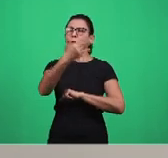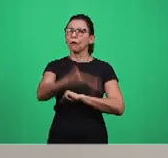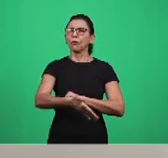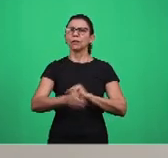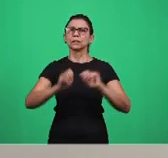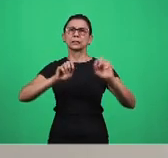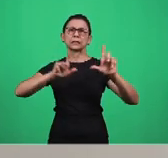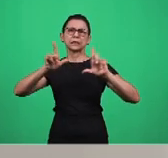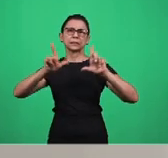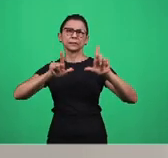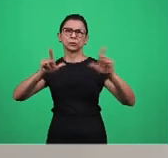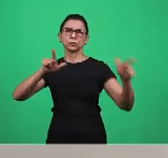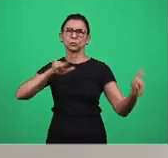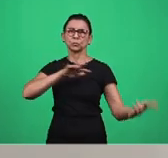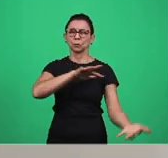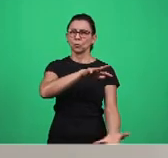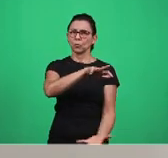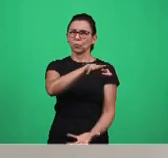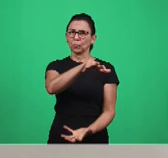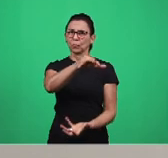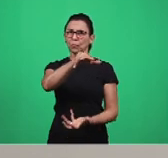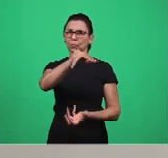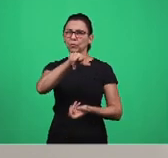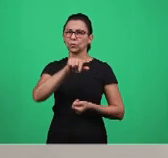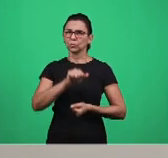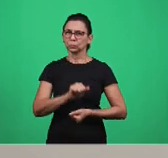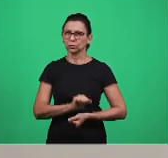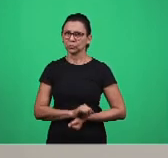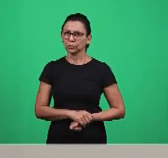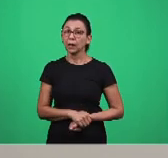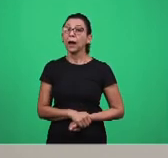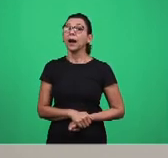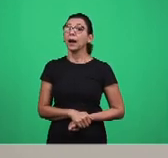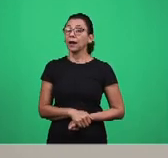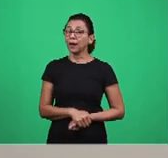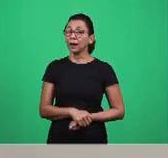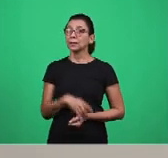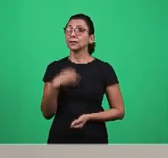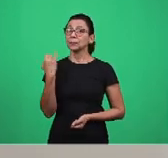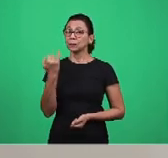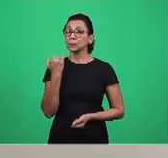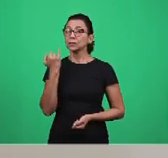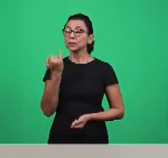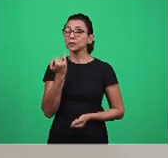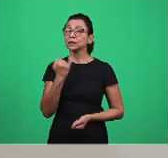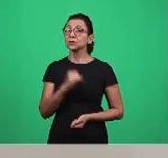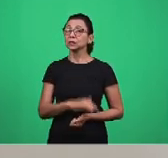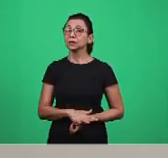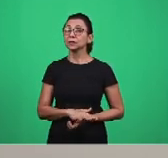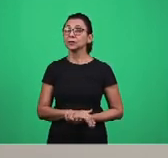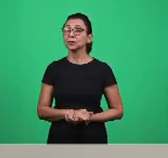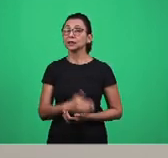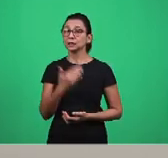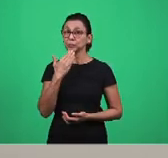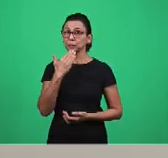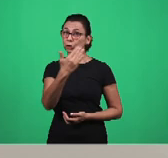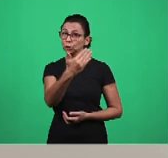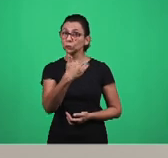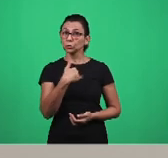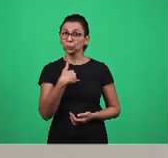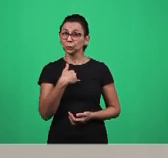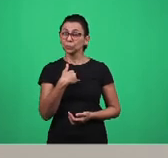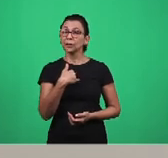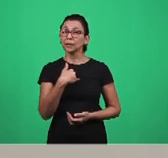Et à la demande, les groupes de manière générale évangélique, de